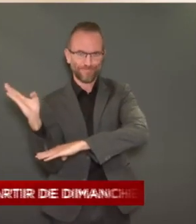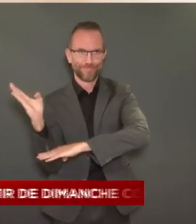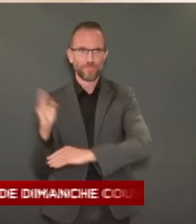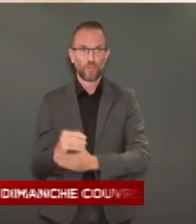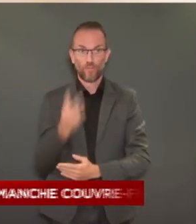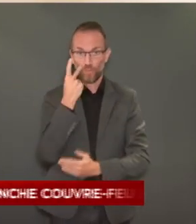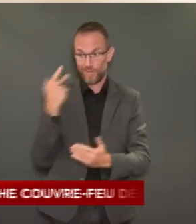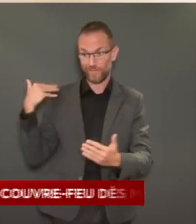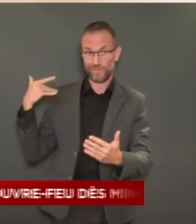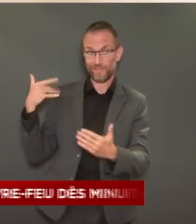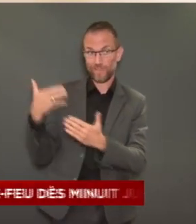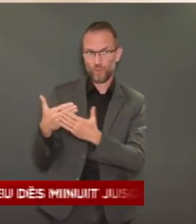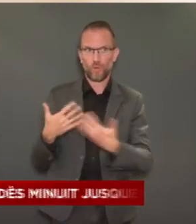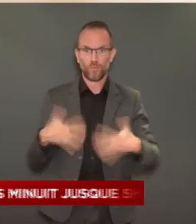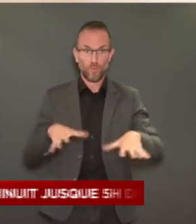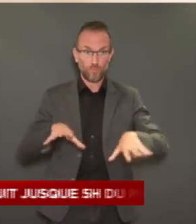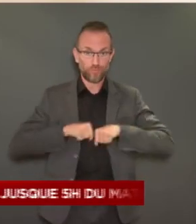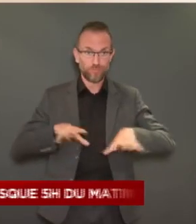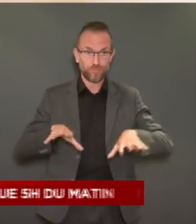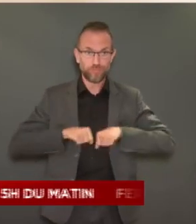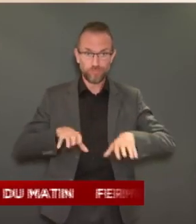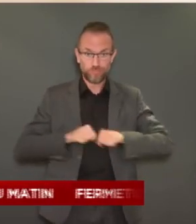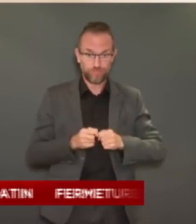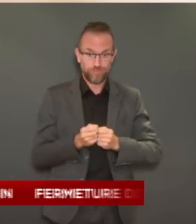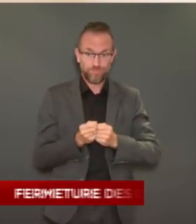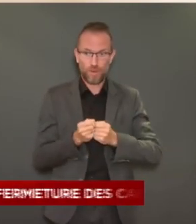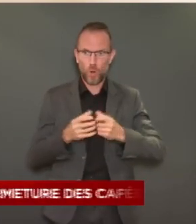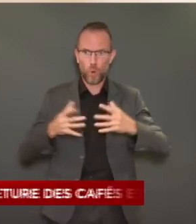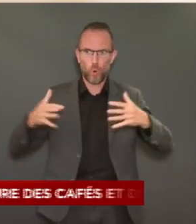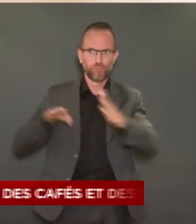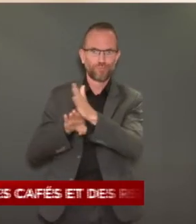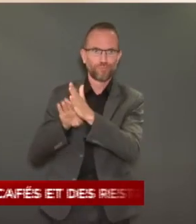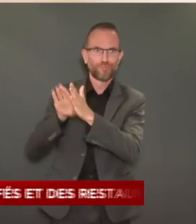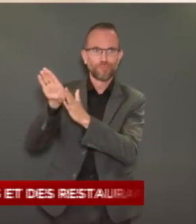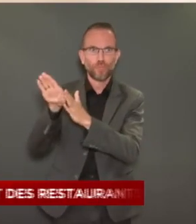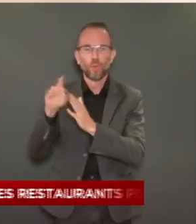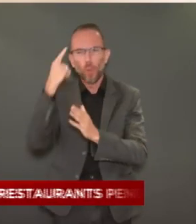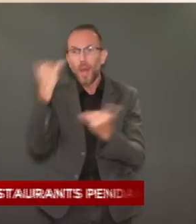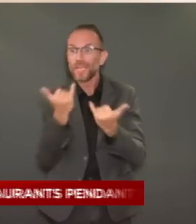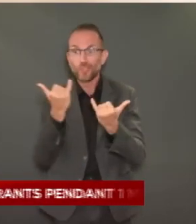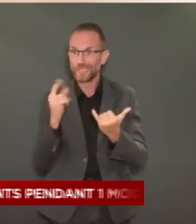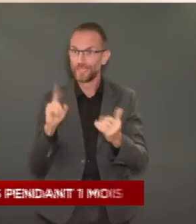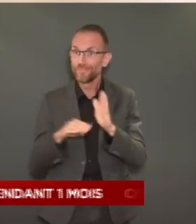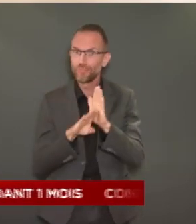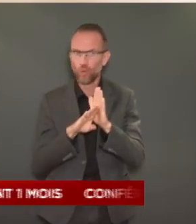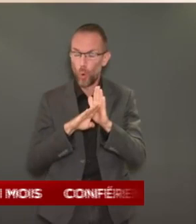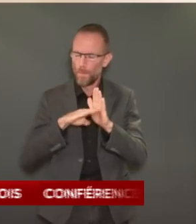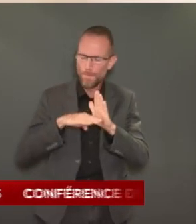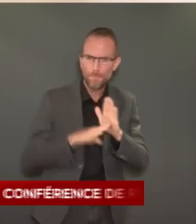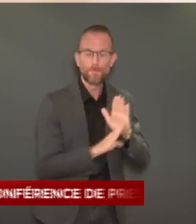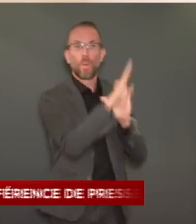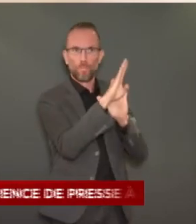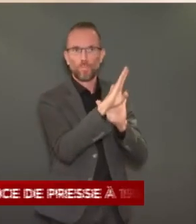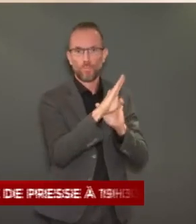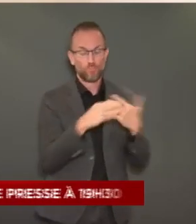confirmés augmente tous les jours et n'augmente pas de quelques pourcents, augmente d'une manière significative. Nous